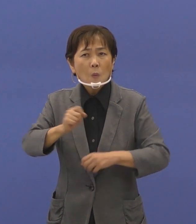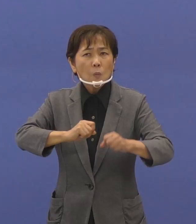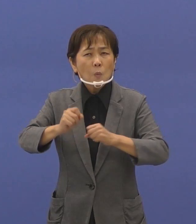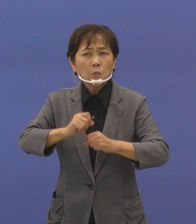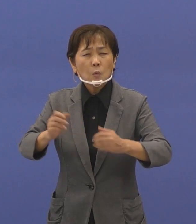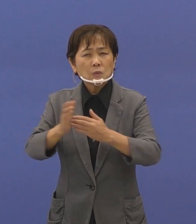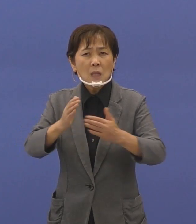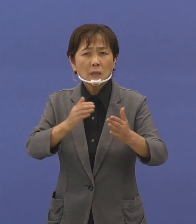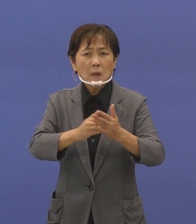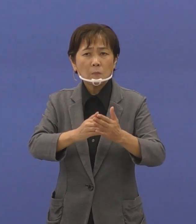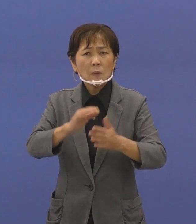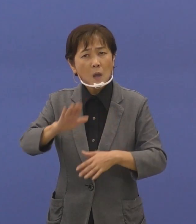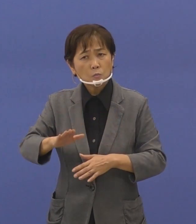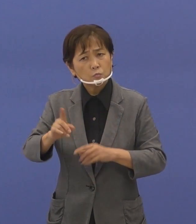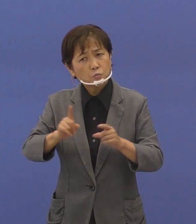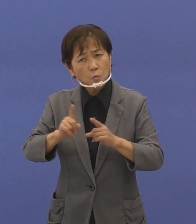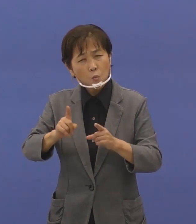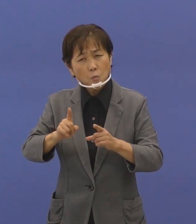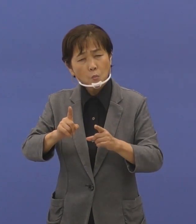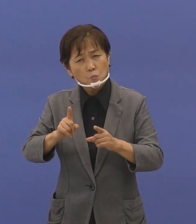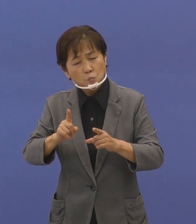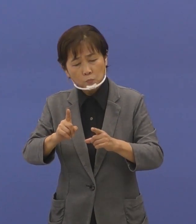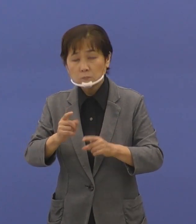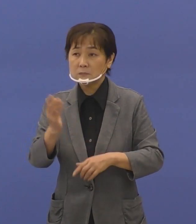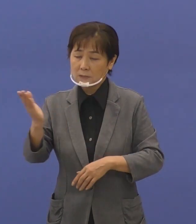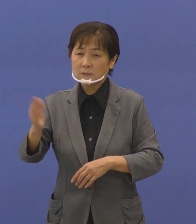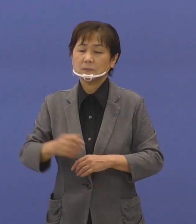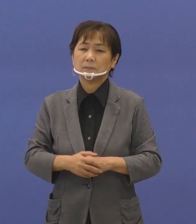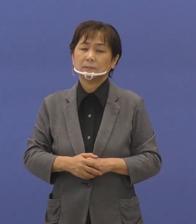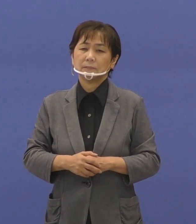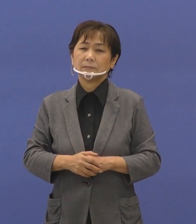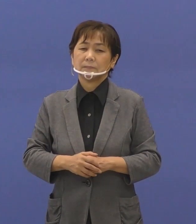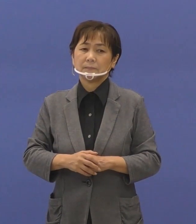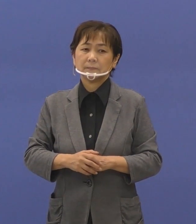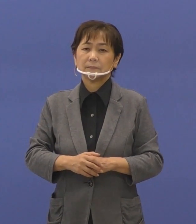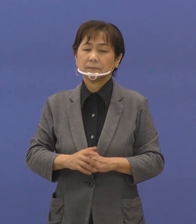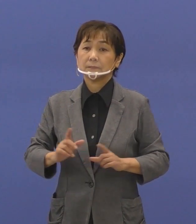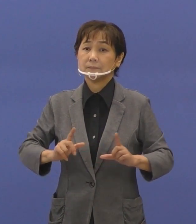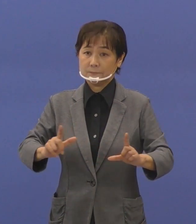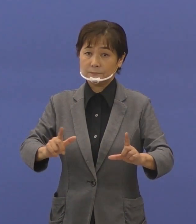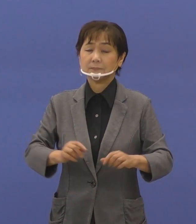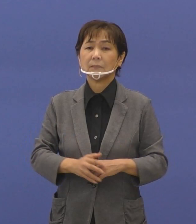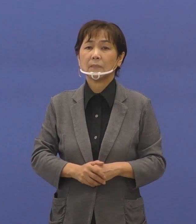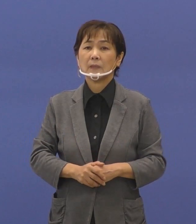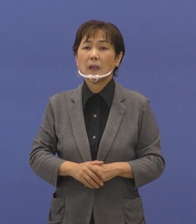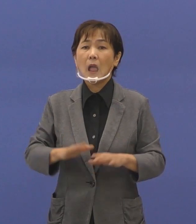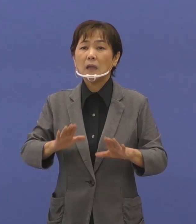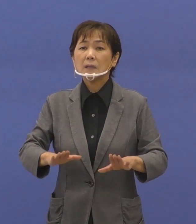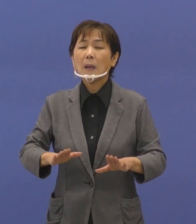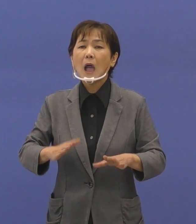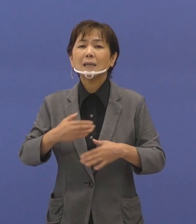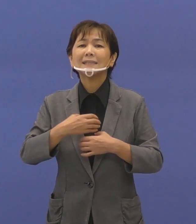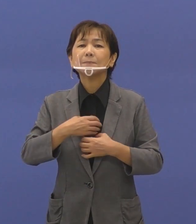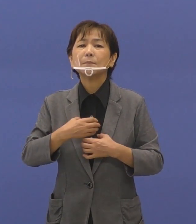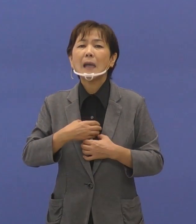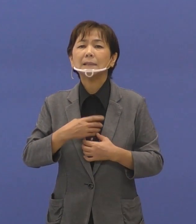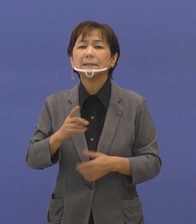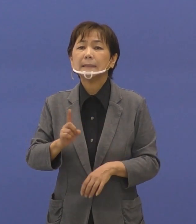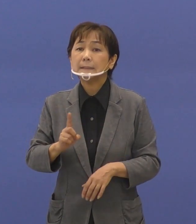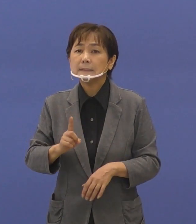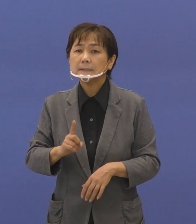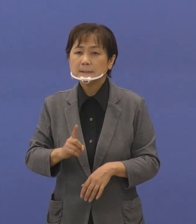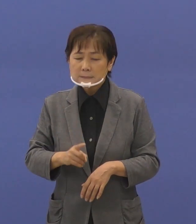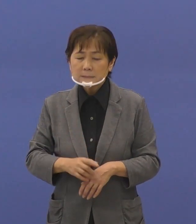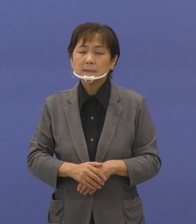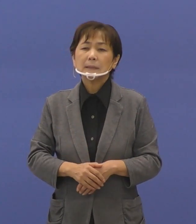今心配しておりますのは、この学校での感染が増えますと、